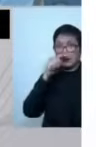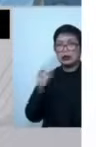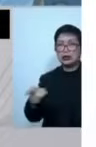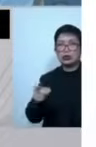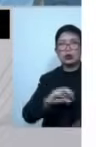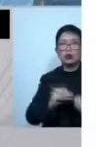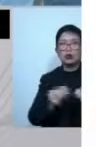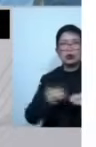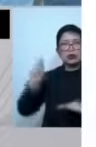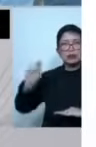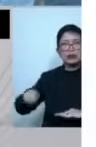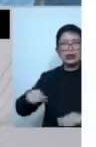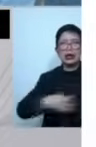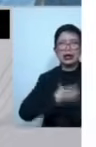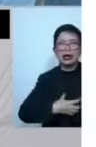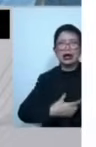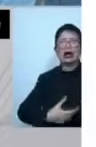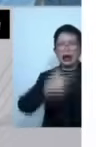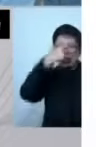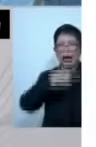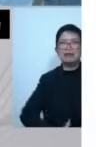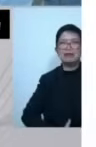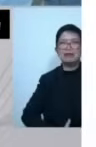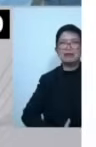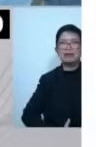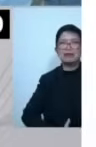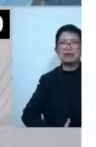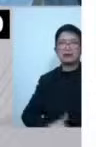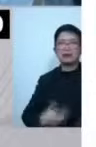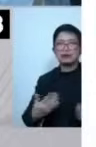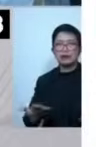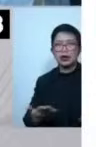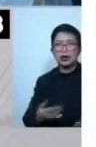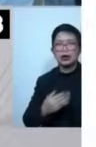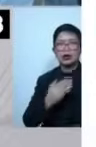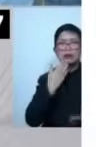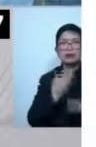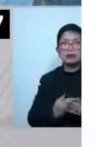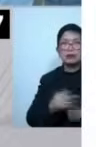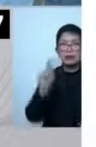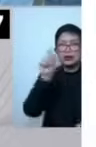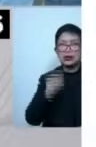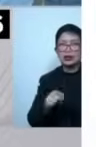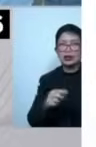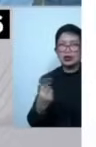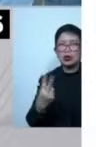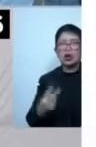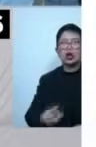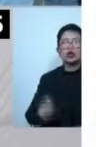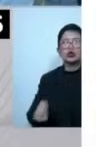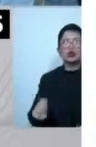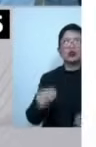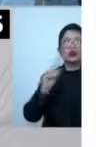akan disampaikan atau dikerjakan ketika beliau diberikan amanah oleh rakyat Indonesia sebagai presiden. Itu yang lebih dititik